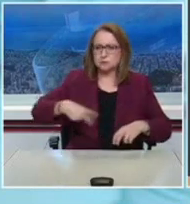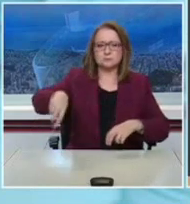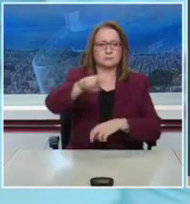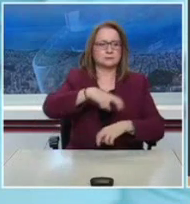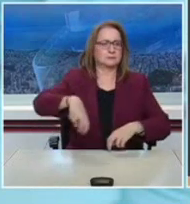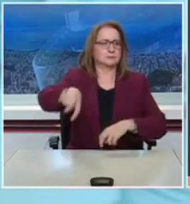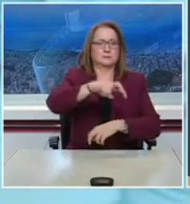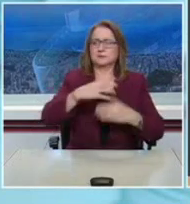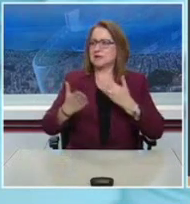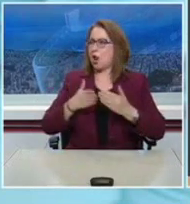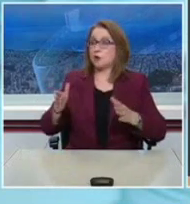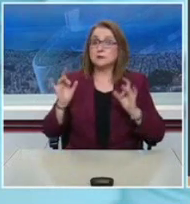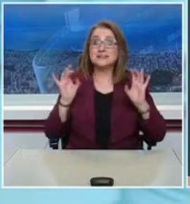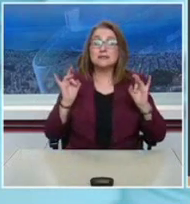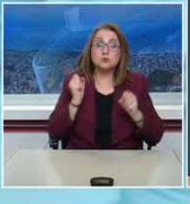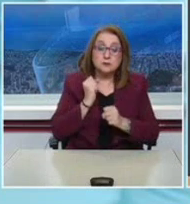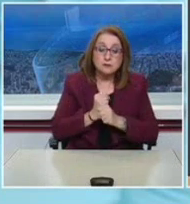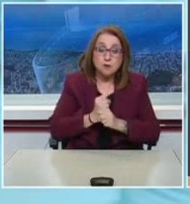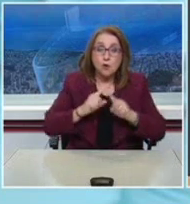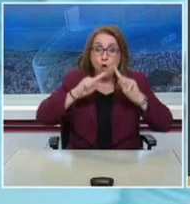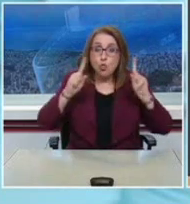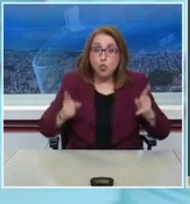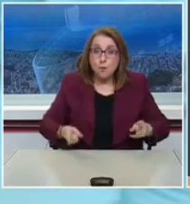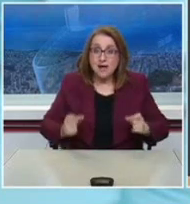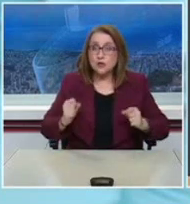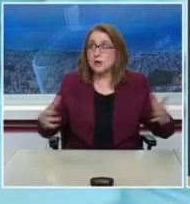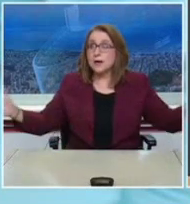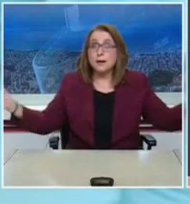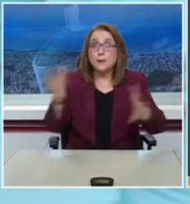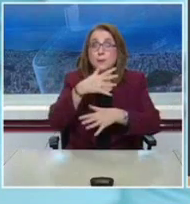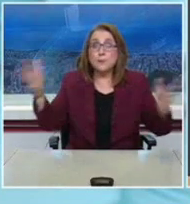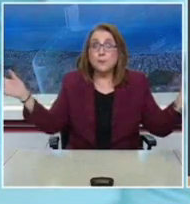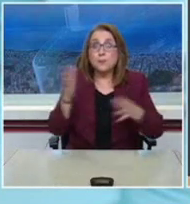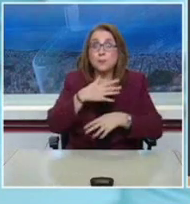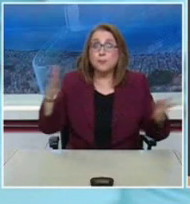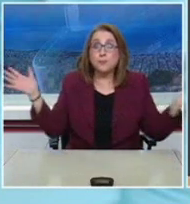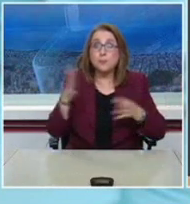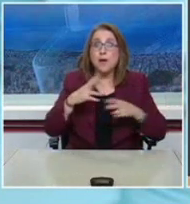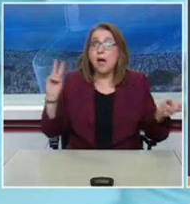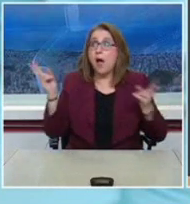στους κοινόχρηστους χώρους. Αν είναι δυνατόν και υπάρχει χρήση